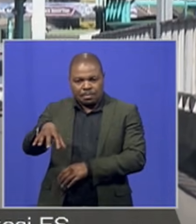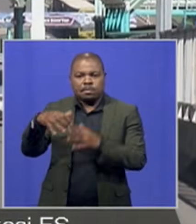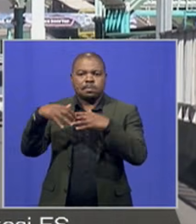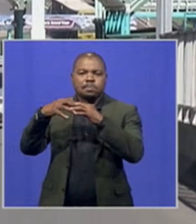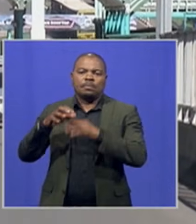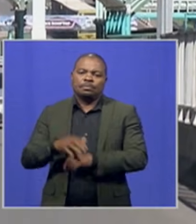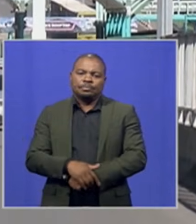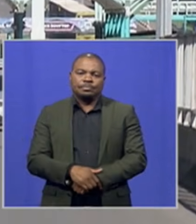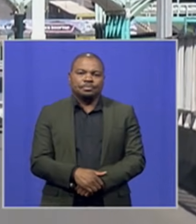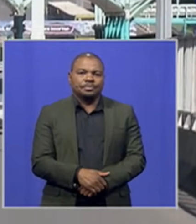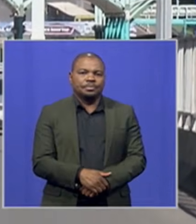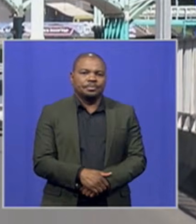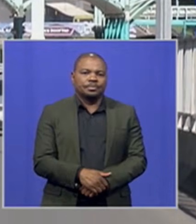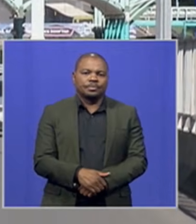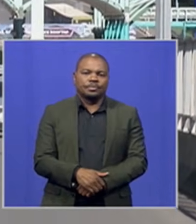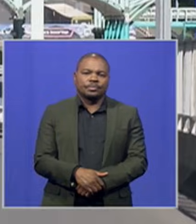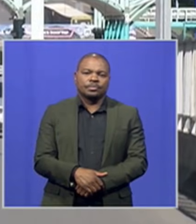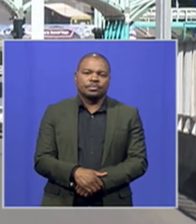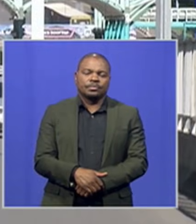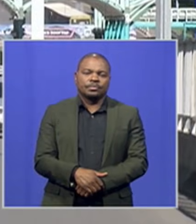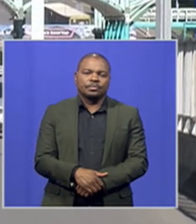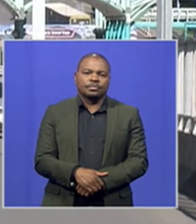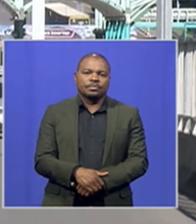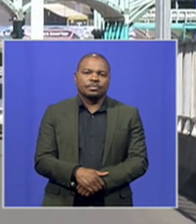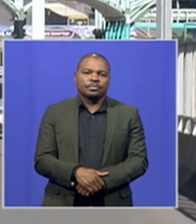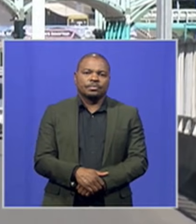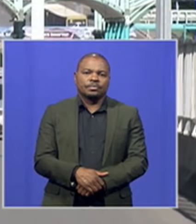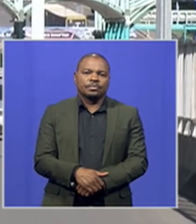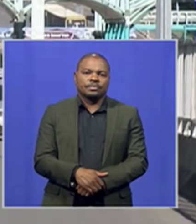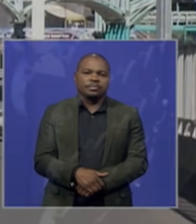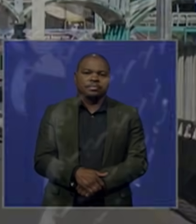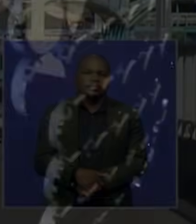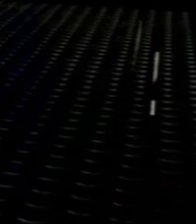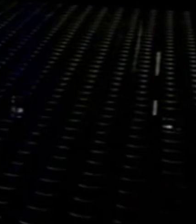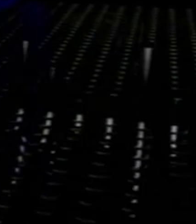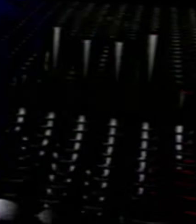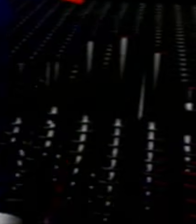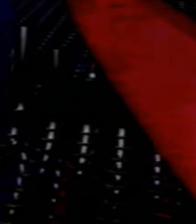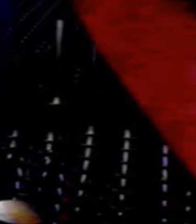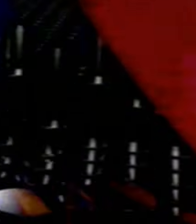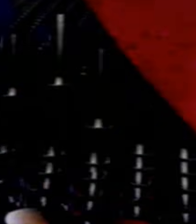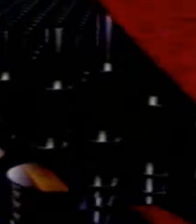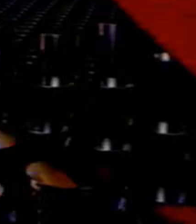Siekwi, dikgang tsa SABC, Maseru, Border Post.